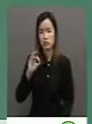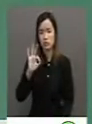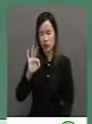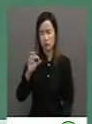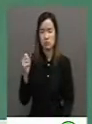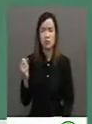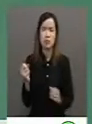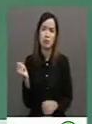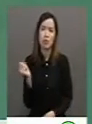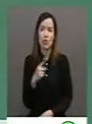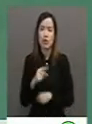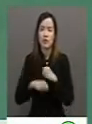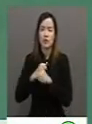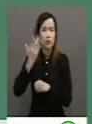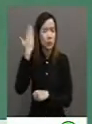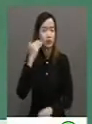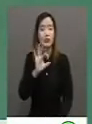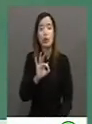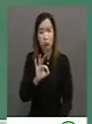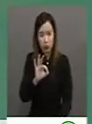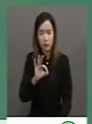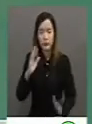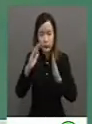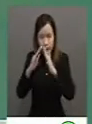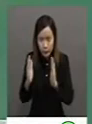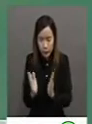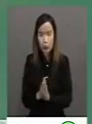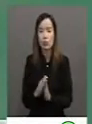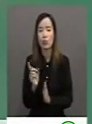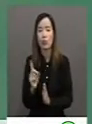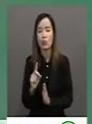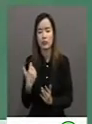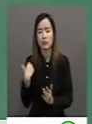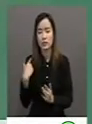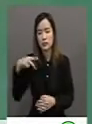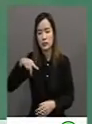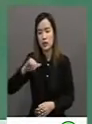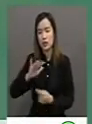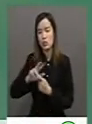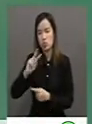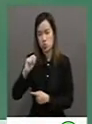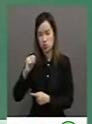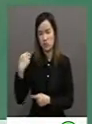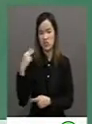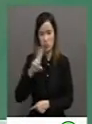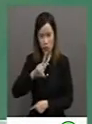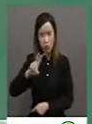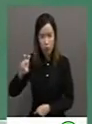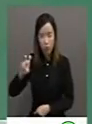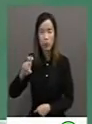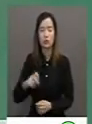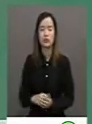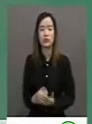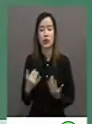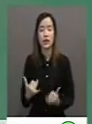ว่าปีก่อนที่สำรวจ9ตัวด้วยกันส่วนภาพรวมทั้งประเทศนะคะคาดว่าจะมีพยูน200กว่าตัวค่ะ ครับวันนี้เองนะครับดร.